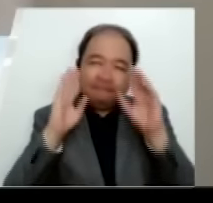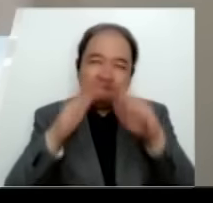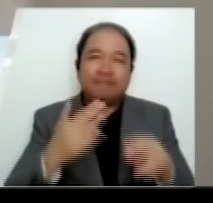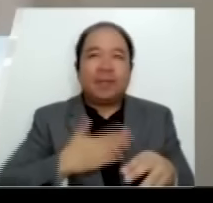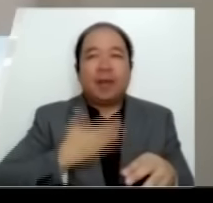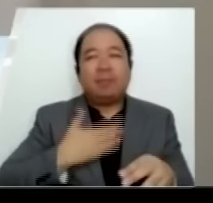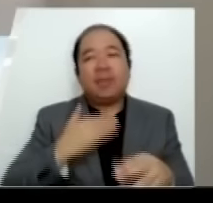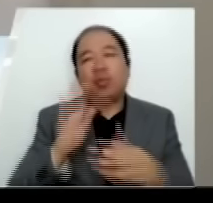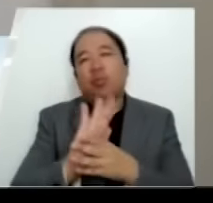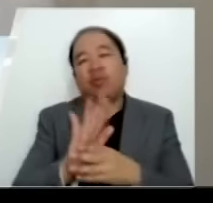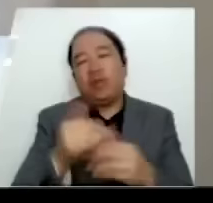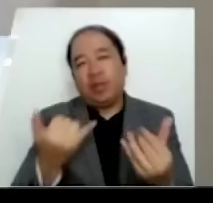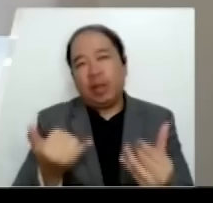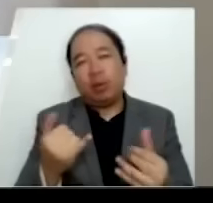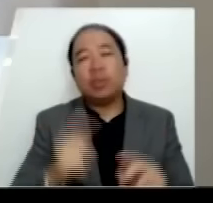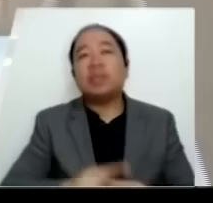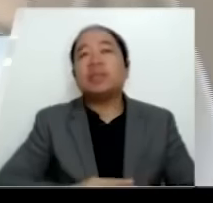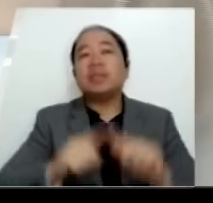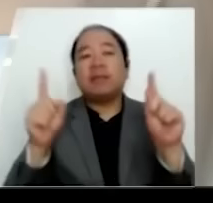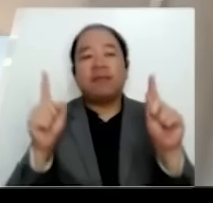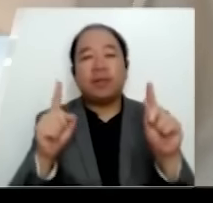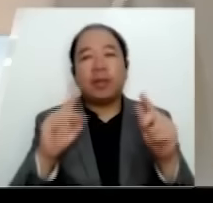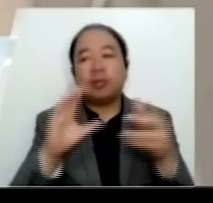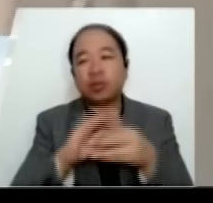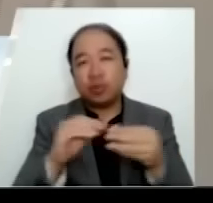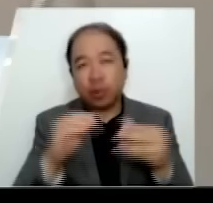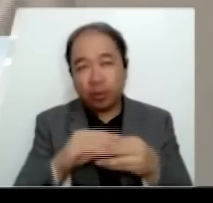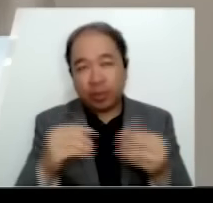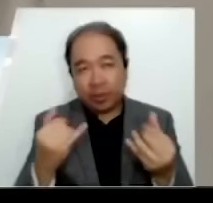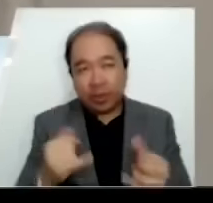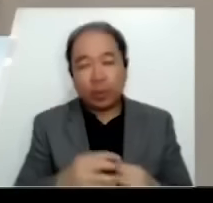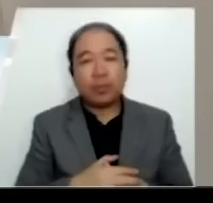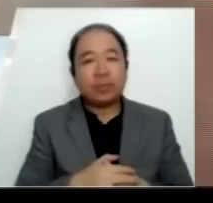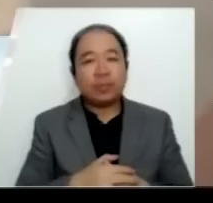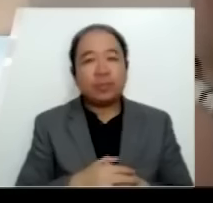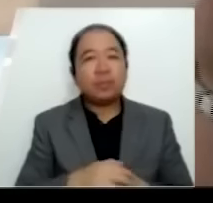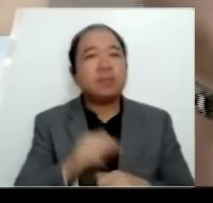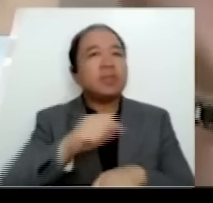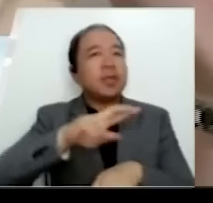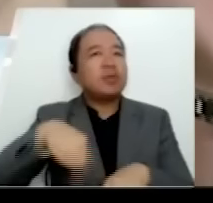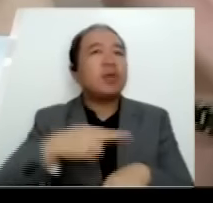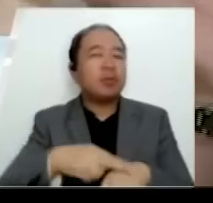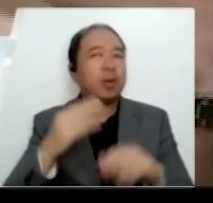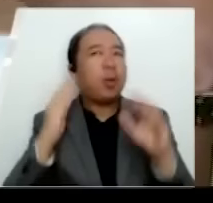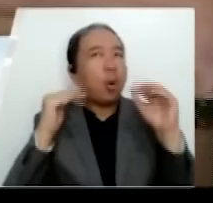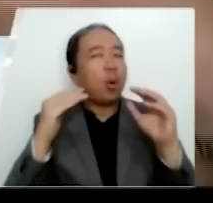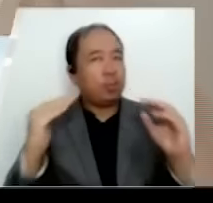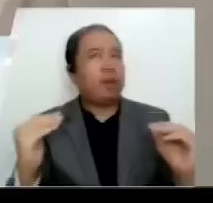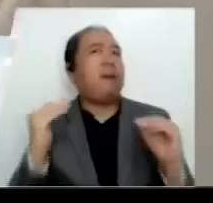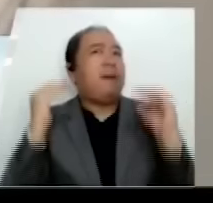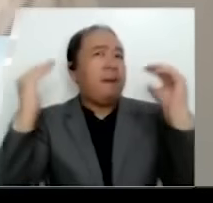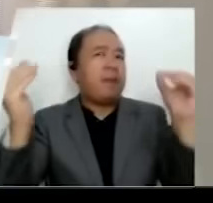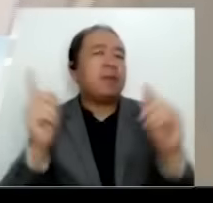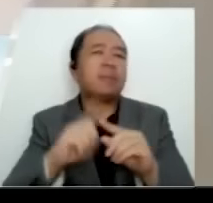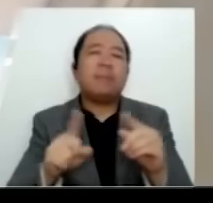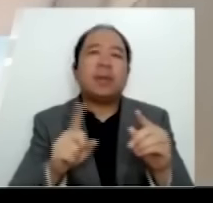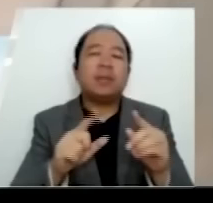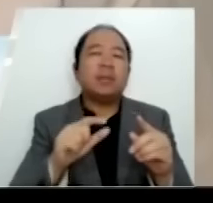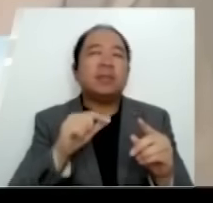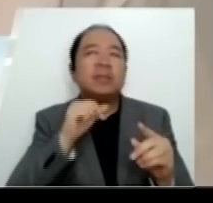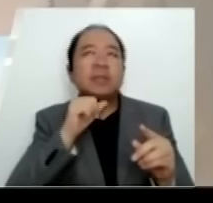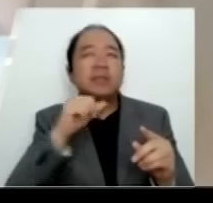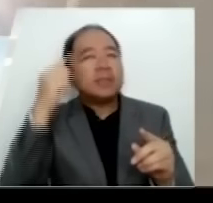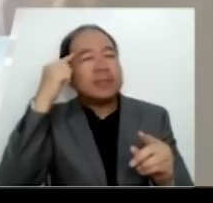a different story to tell. Of course, we have our hopes up, pero hindi na namin siya masyadong iniisip kasi nga we want to enjoy